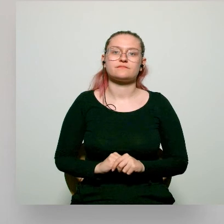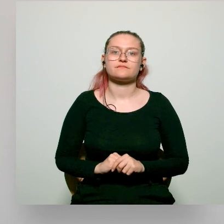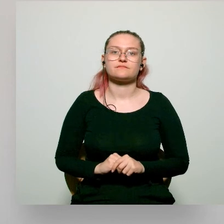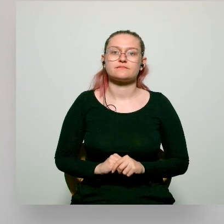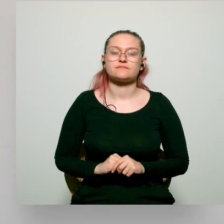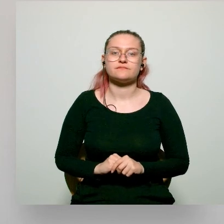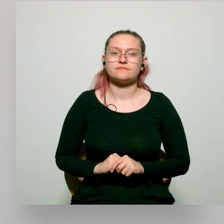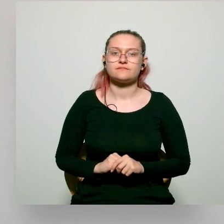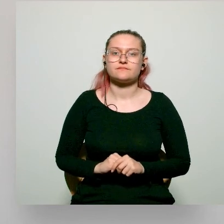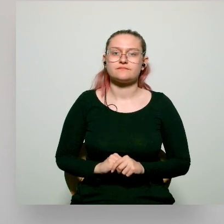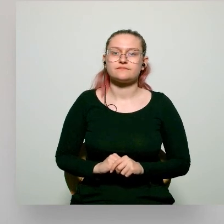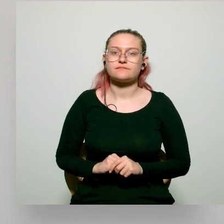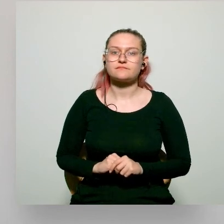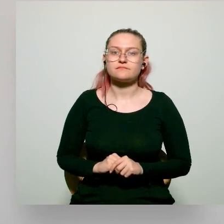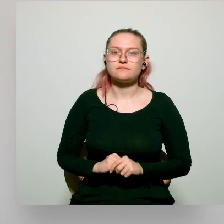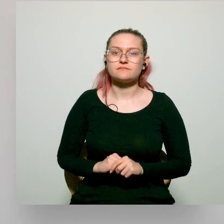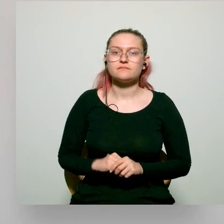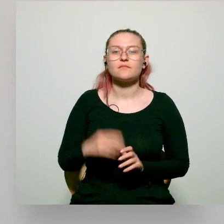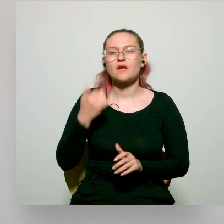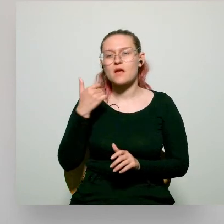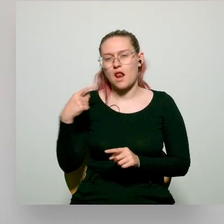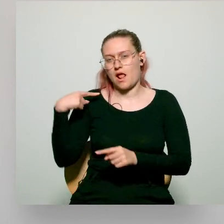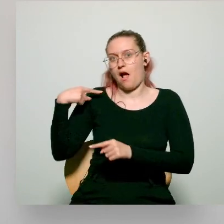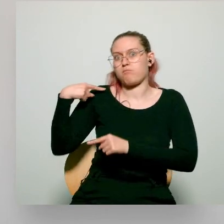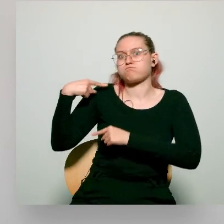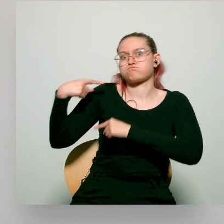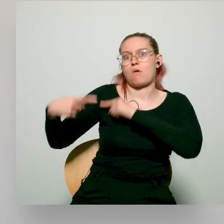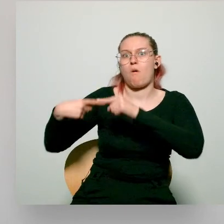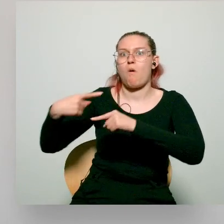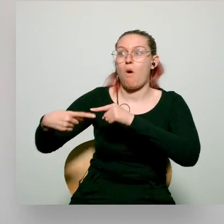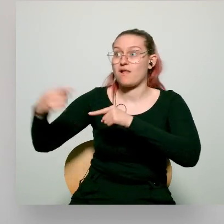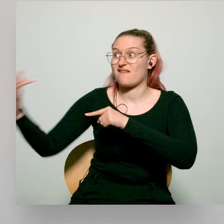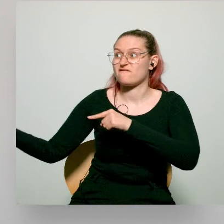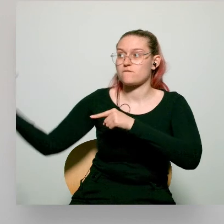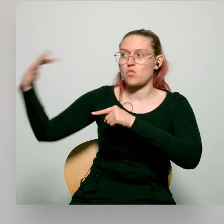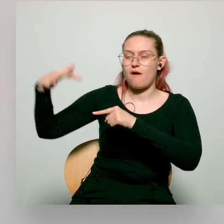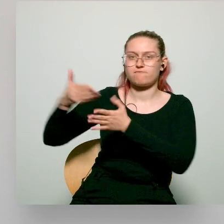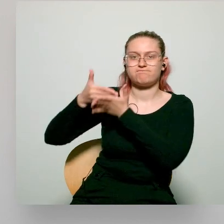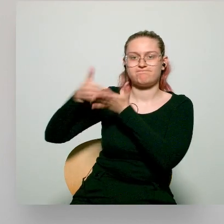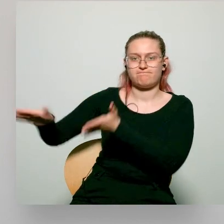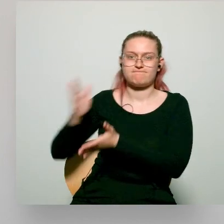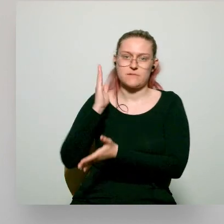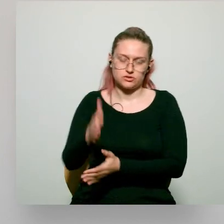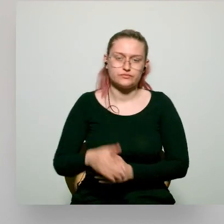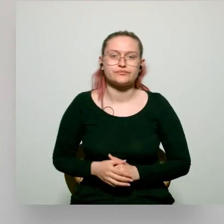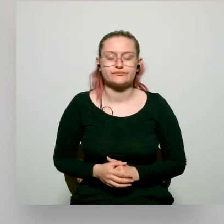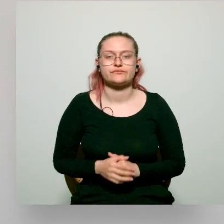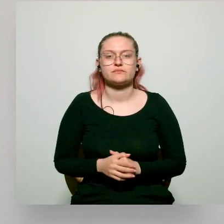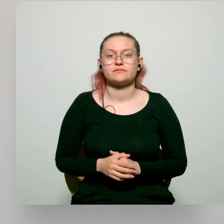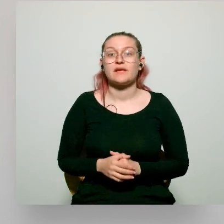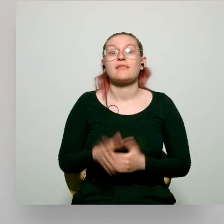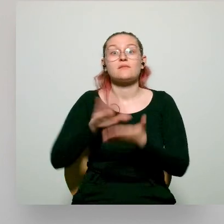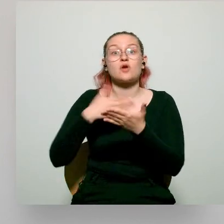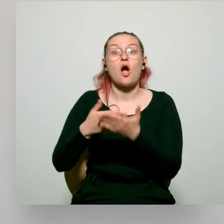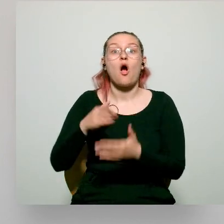będzie spadał i pytano mnie w Odessie, Odessy. Dostałem takie pytanie, cóż